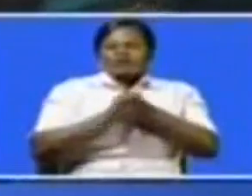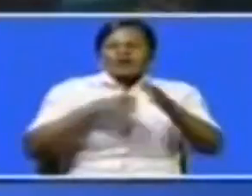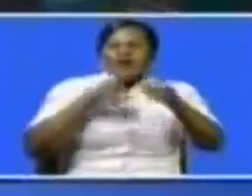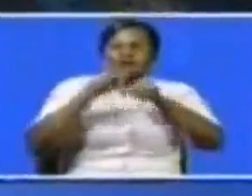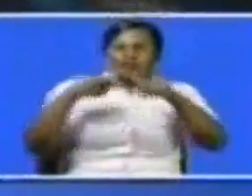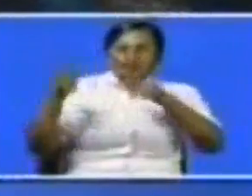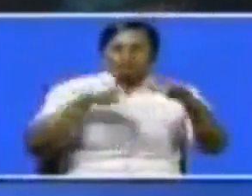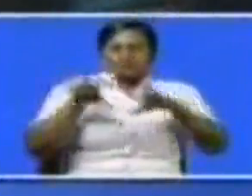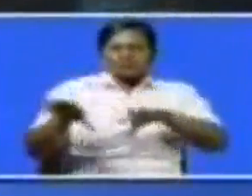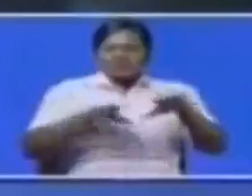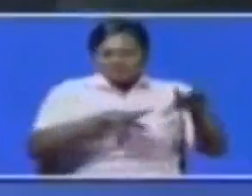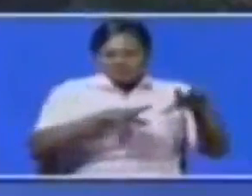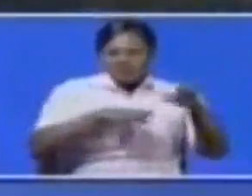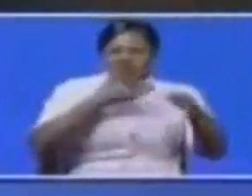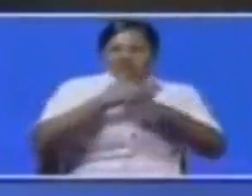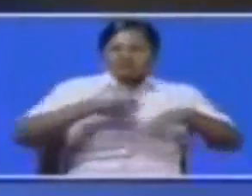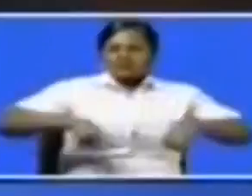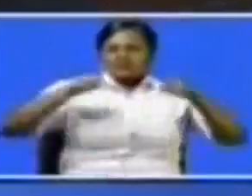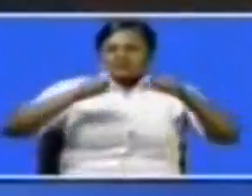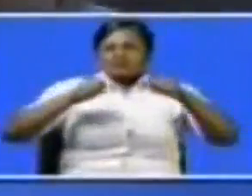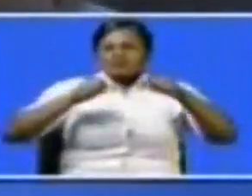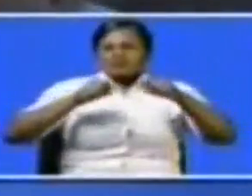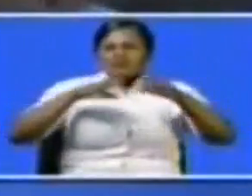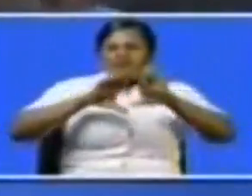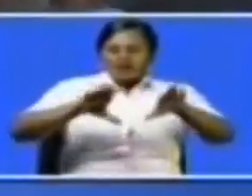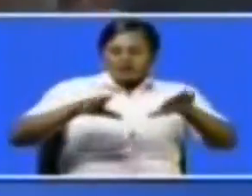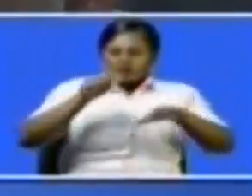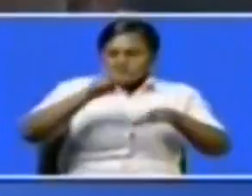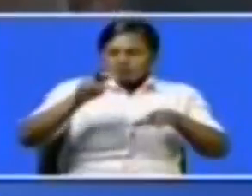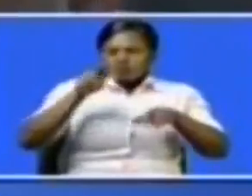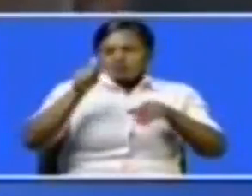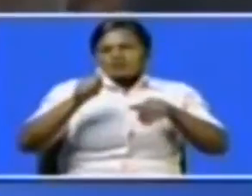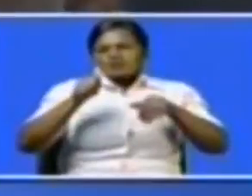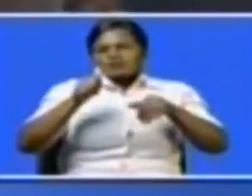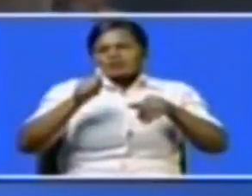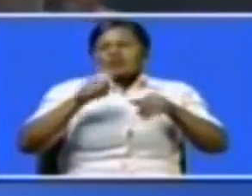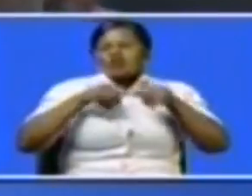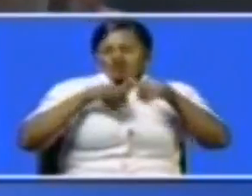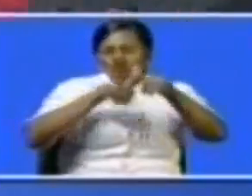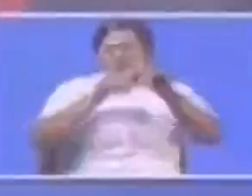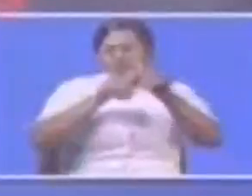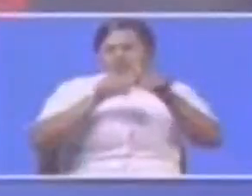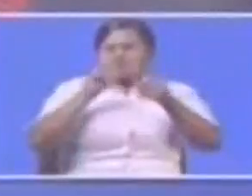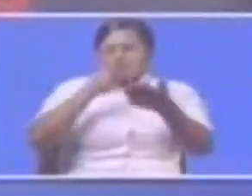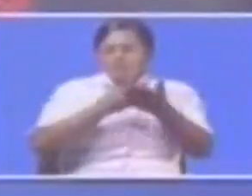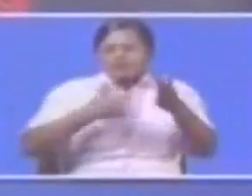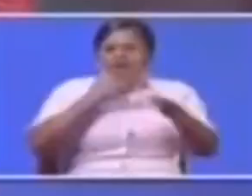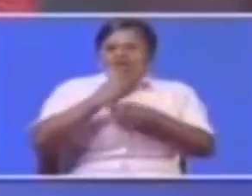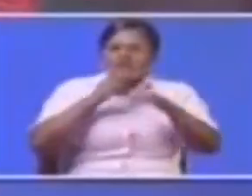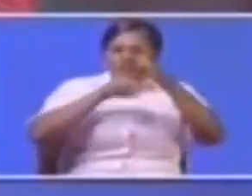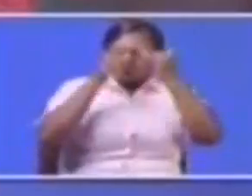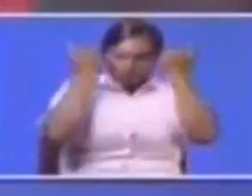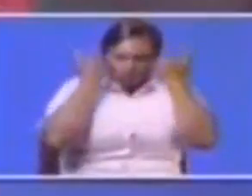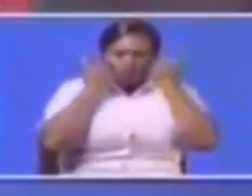Yaelekea minyororo ya mateso na masaibu dhidi ya mwenyekiti wa tume ya taifa ya ardhi Mohamed Swazuri ingali na mwandama. Wiki moja baada ya